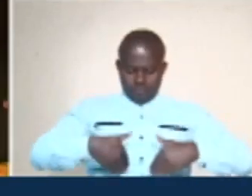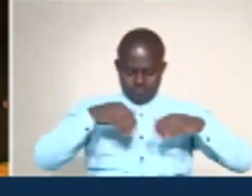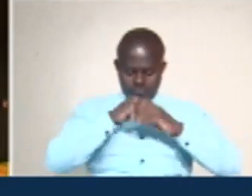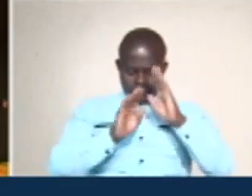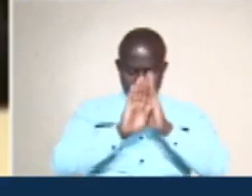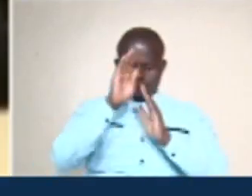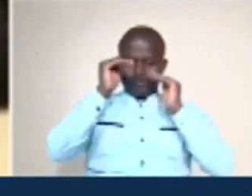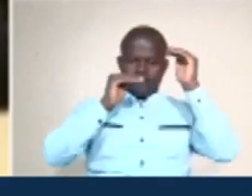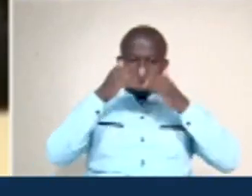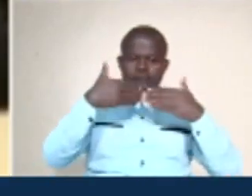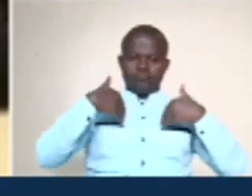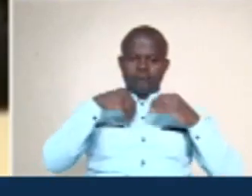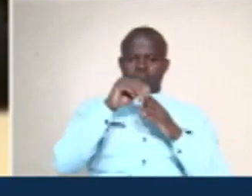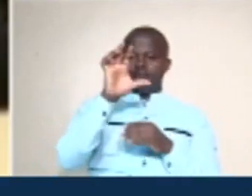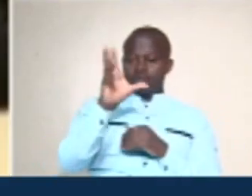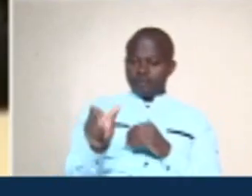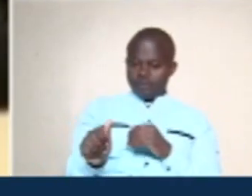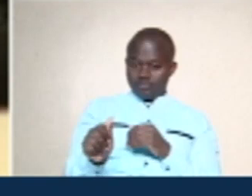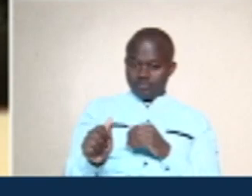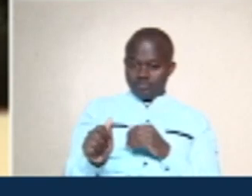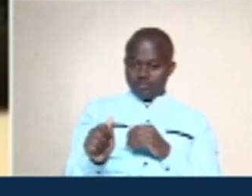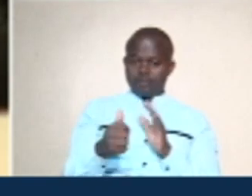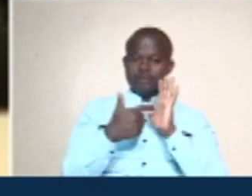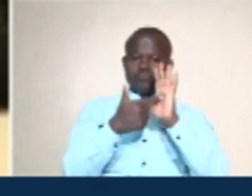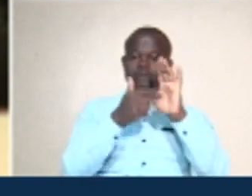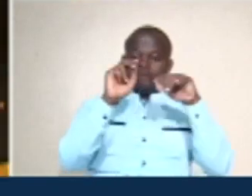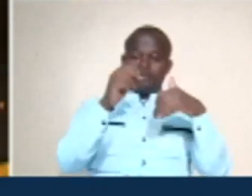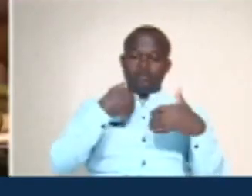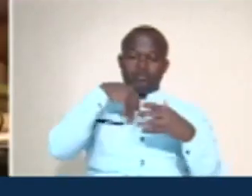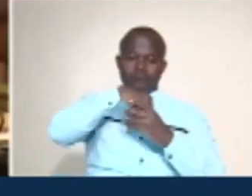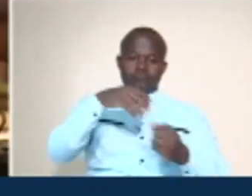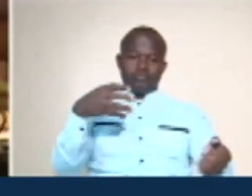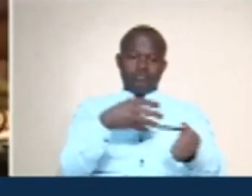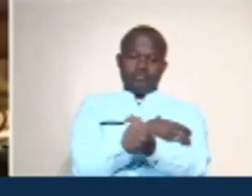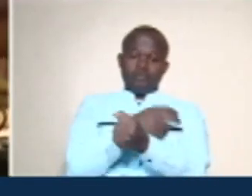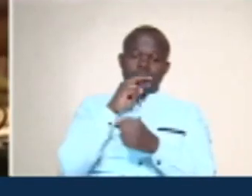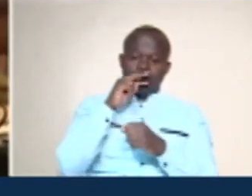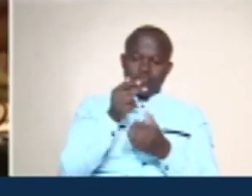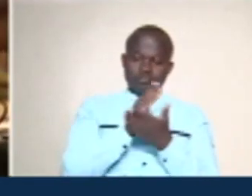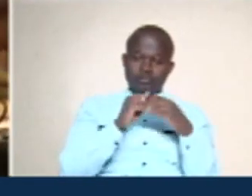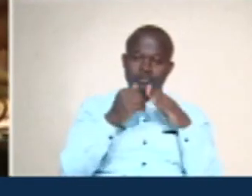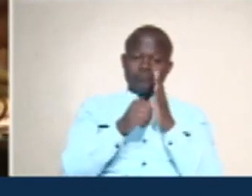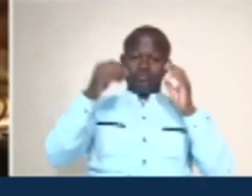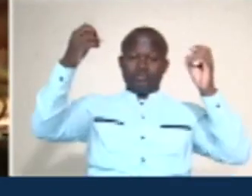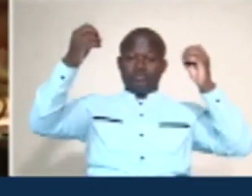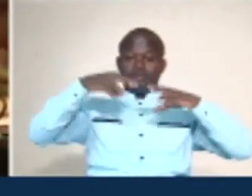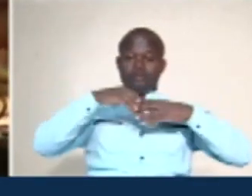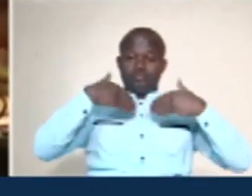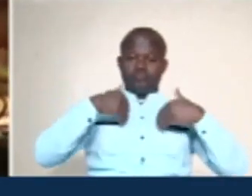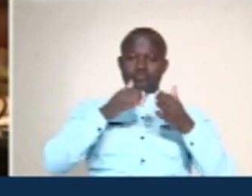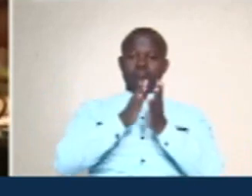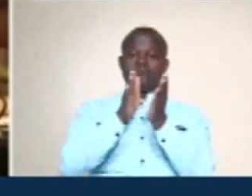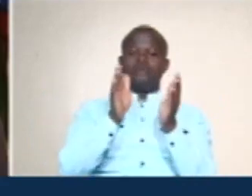iterambere ry'urwego rw'ubuzima muri Afurika. Rwagaragaje ko rwifitemo imbaraga zasubiza bimwe mu bibazo bigaragara mu buzima